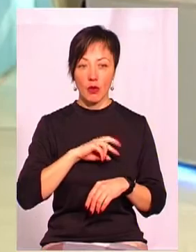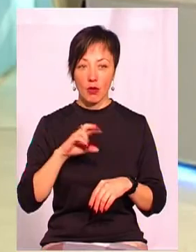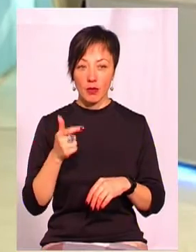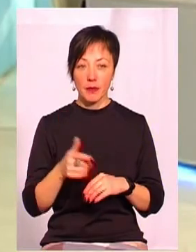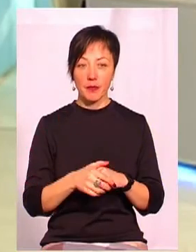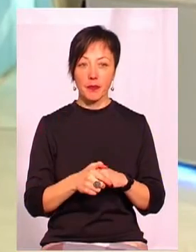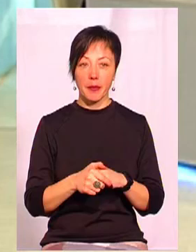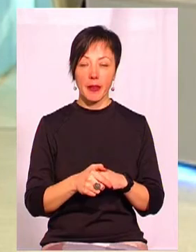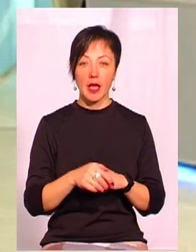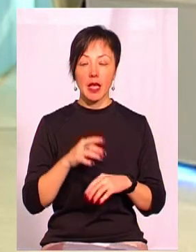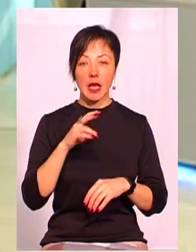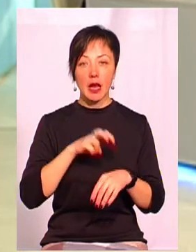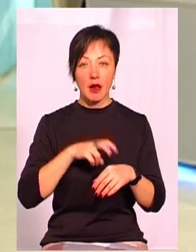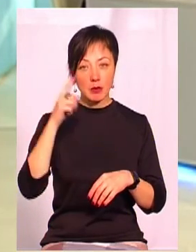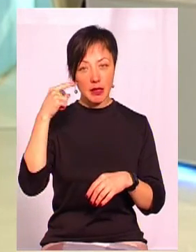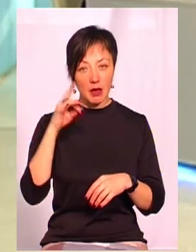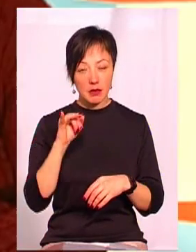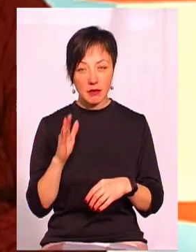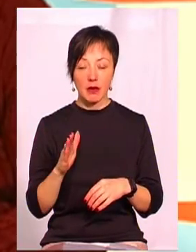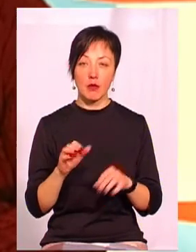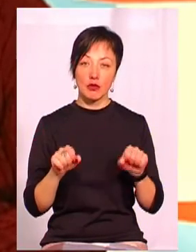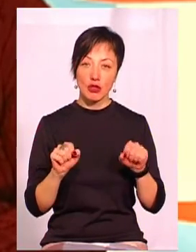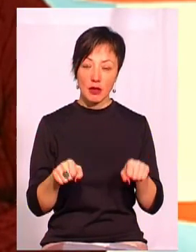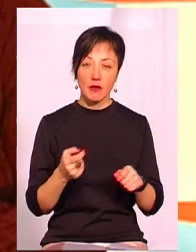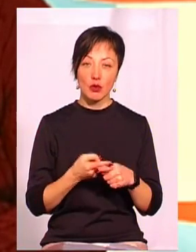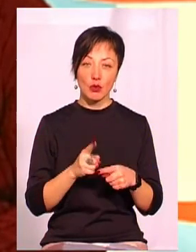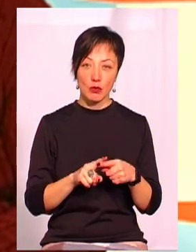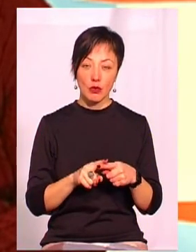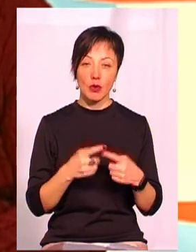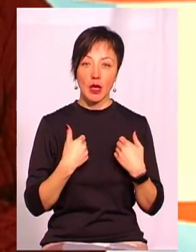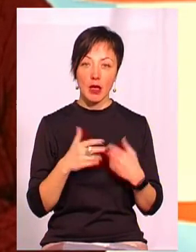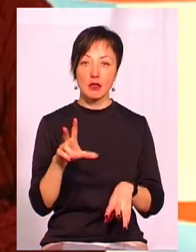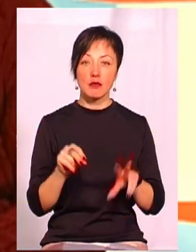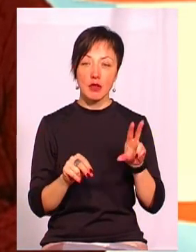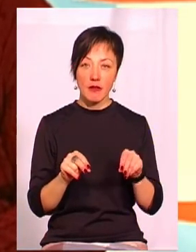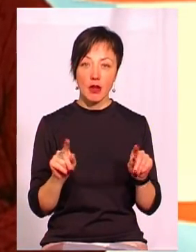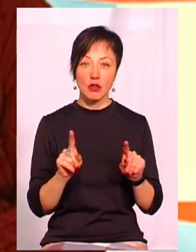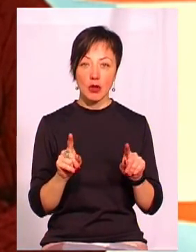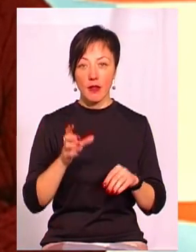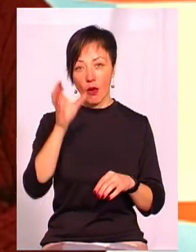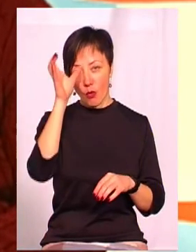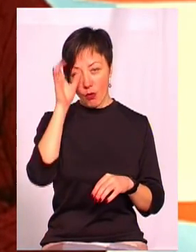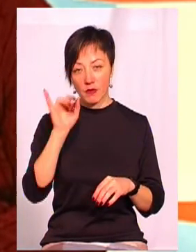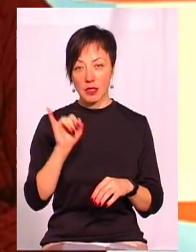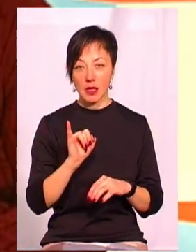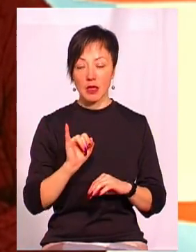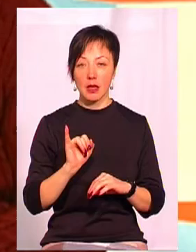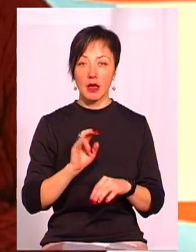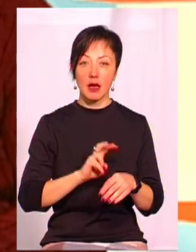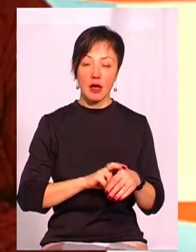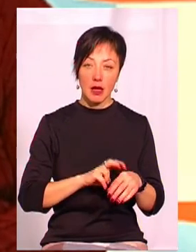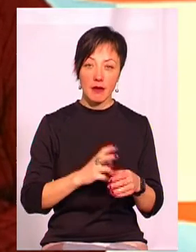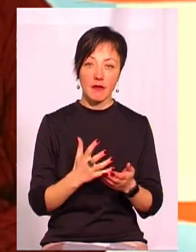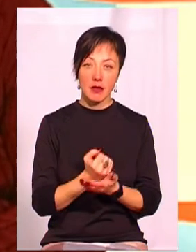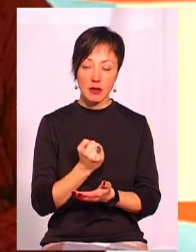психологів і психіатрів, можливо. Тому я сподіваюся, що і науковці, і практичні